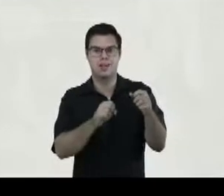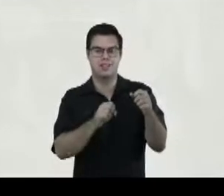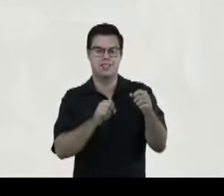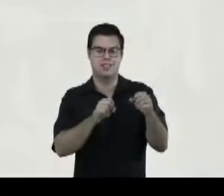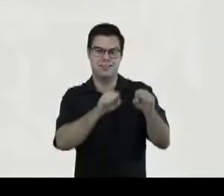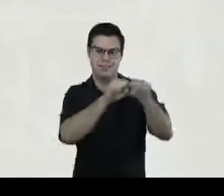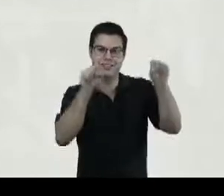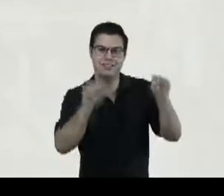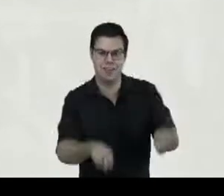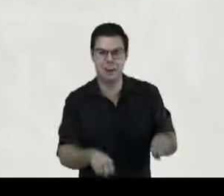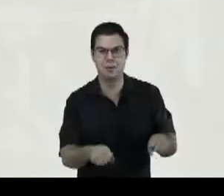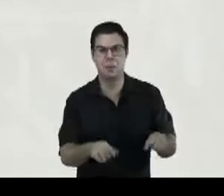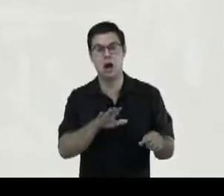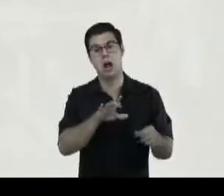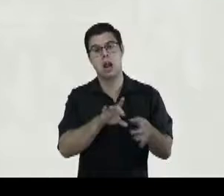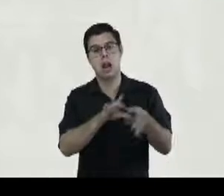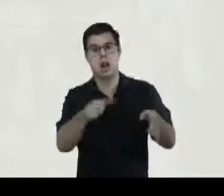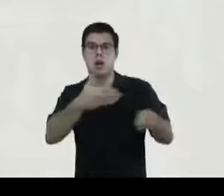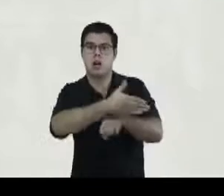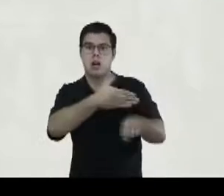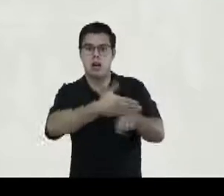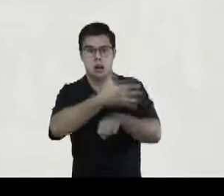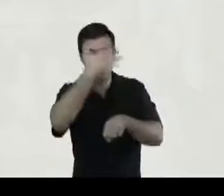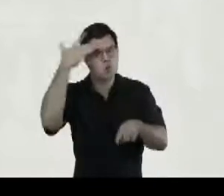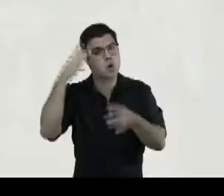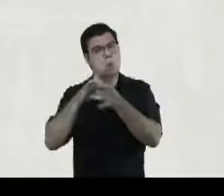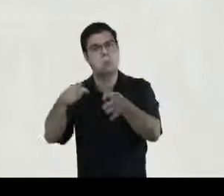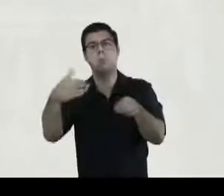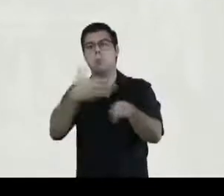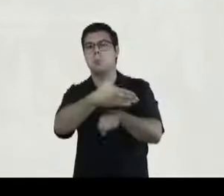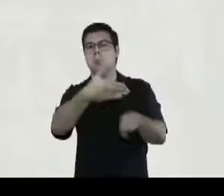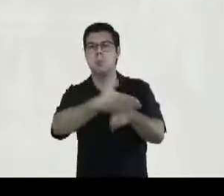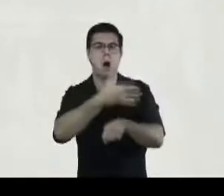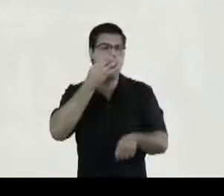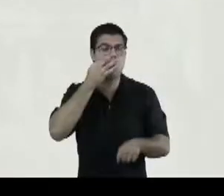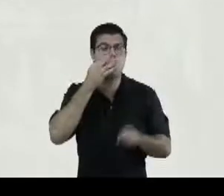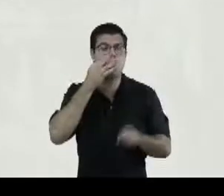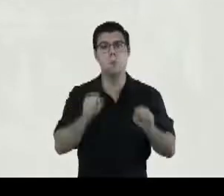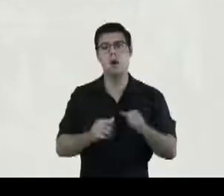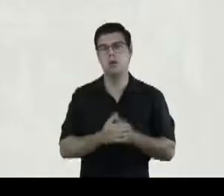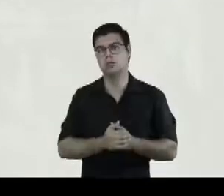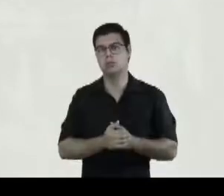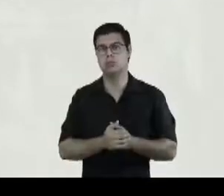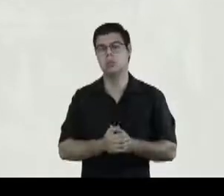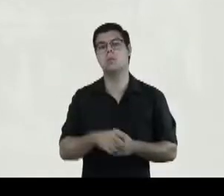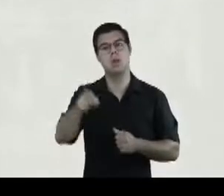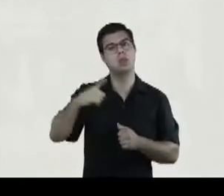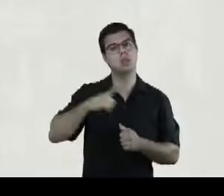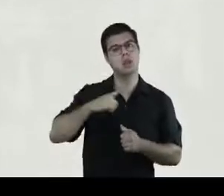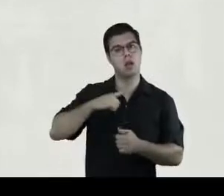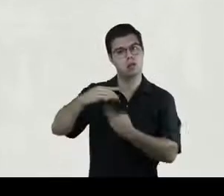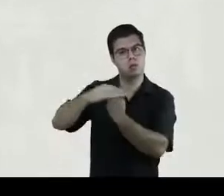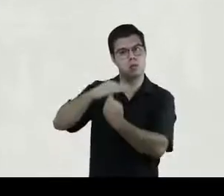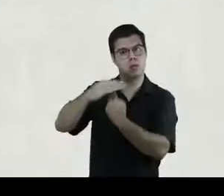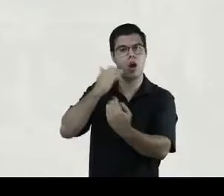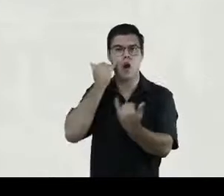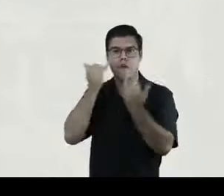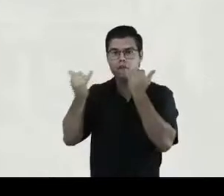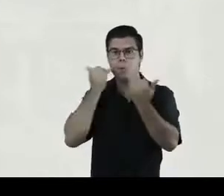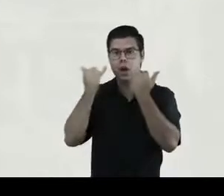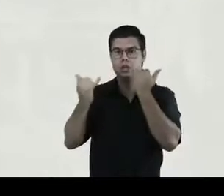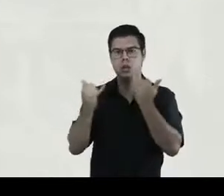peut le consulter. Et lui, il fait des notices. Pardon, est-ce que vous pouvez à nouveau revenir en arrière?